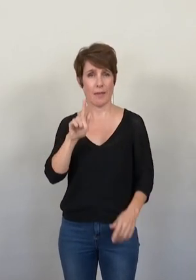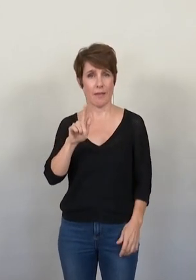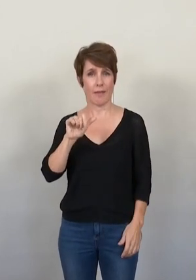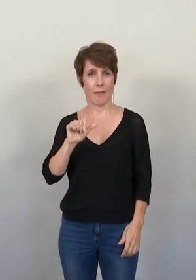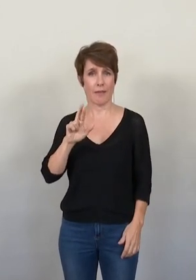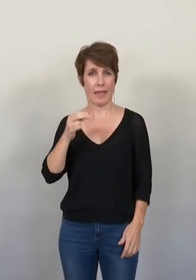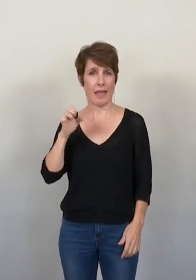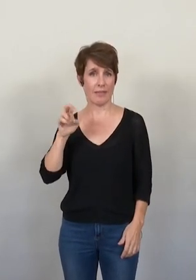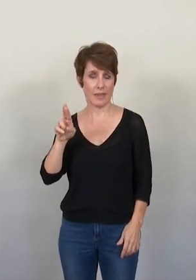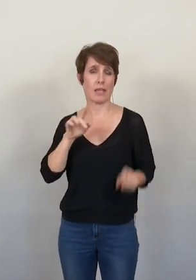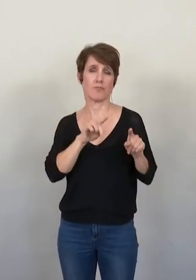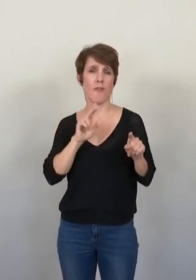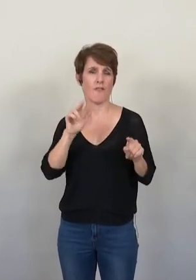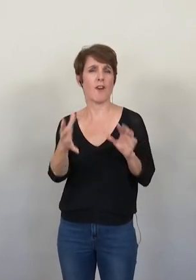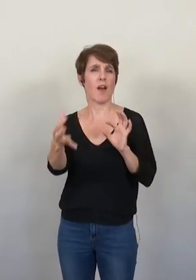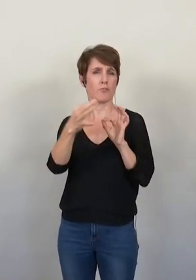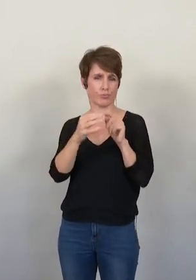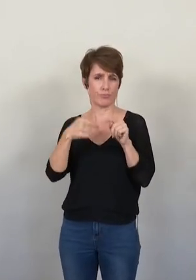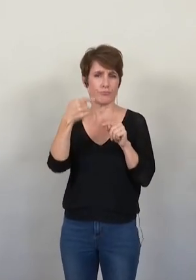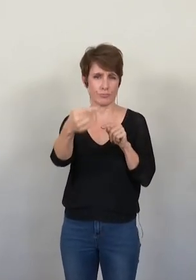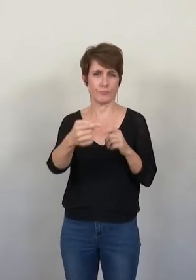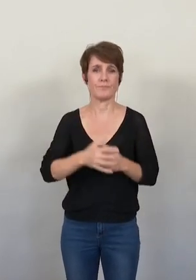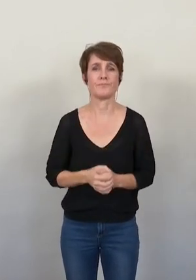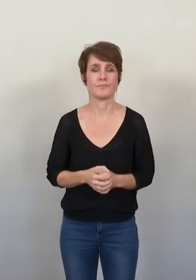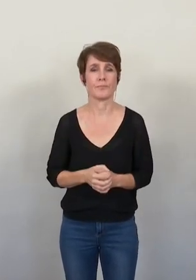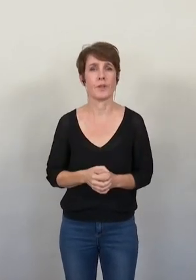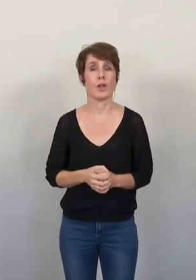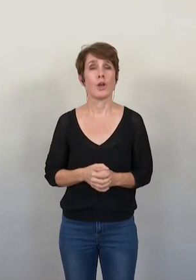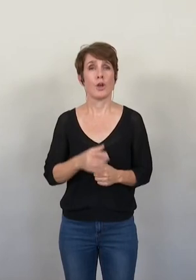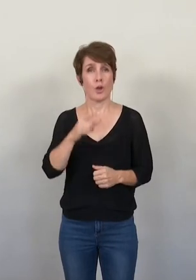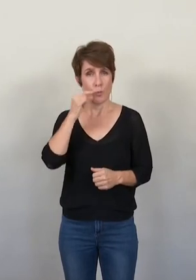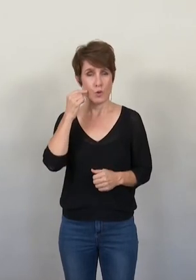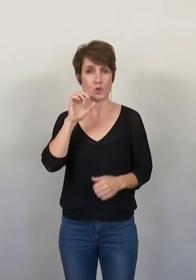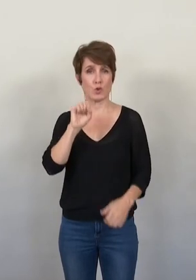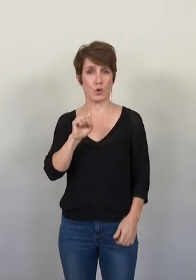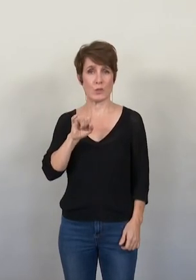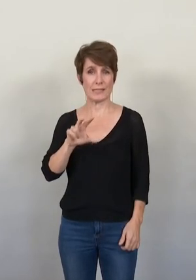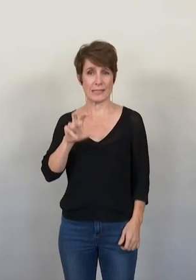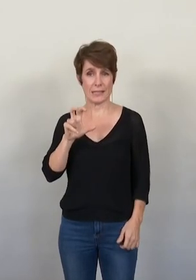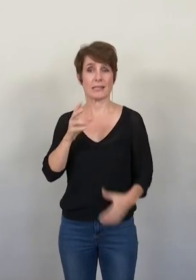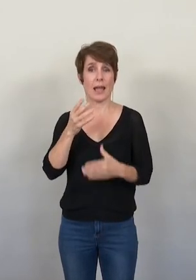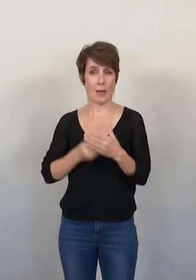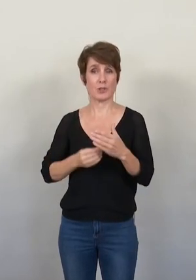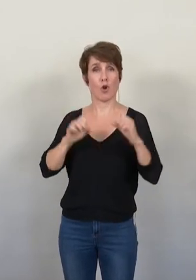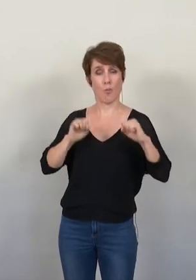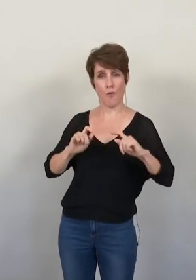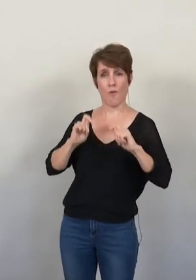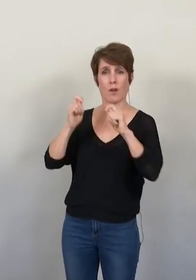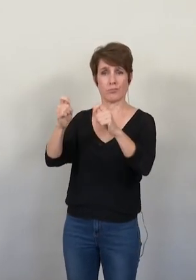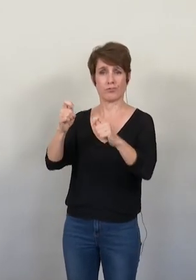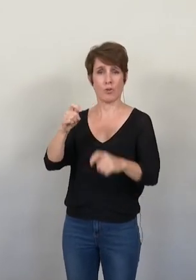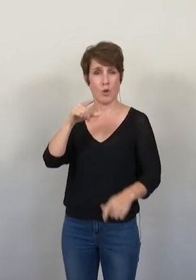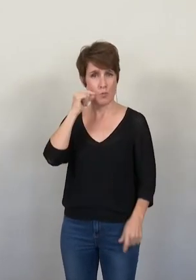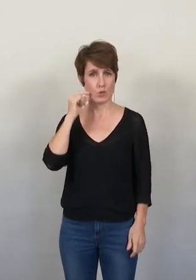Olivier Boer Brigitte boutfa Chérif Bou